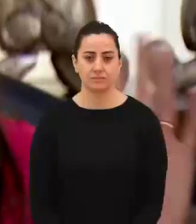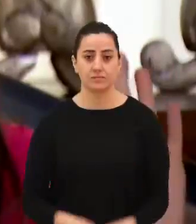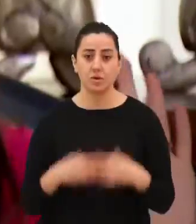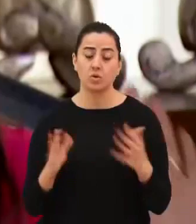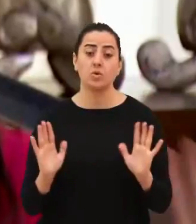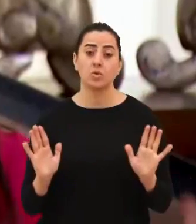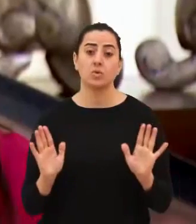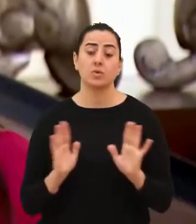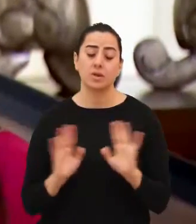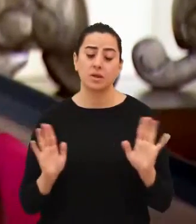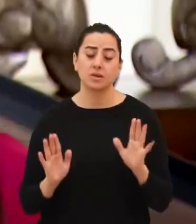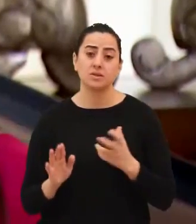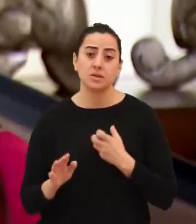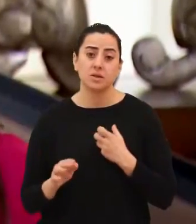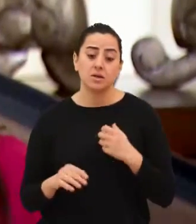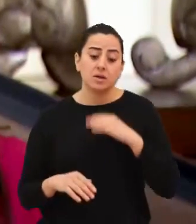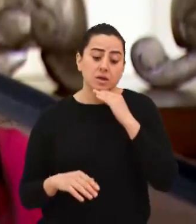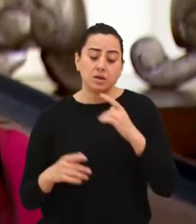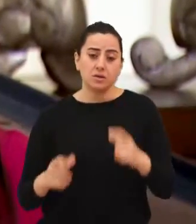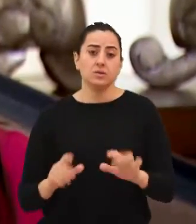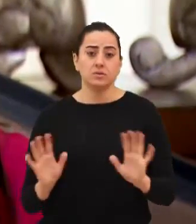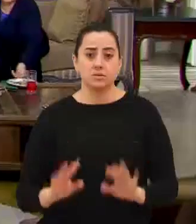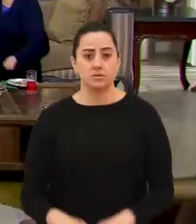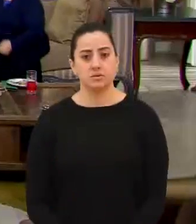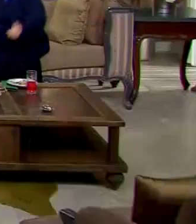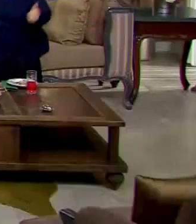Ay ne olur yeter koyun artık. Yiyemeyeceğim, patlayacağım. Of.